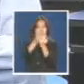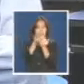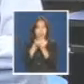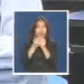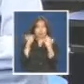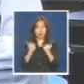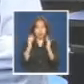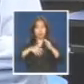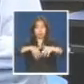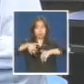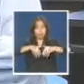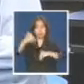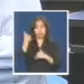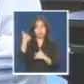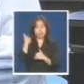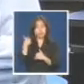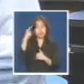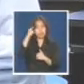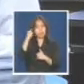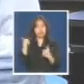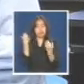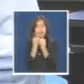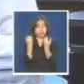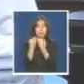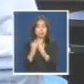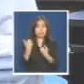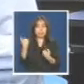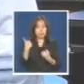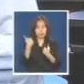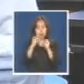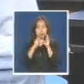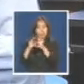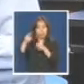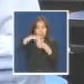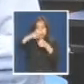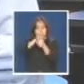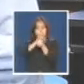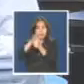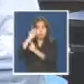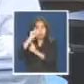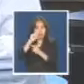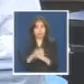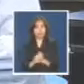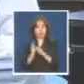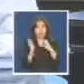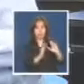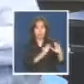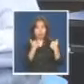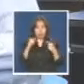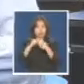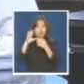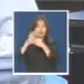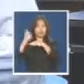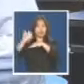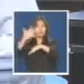พี่น้องประชาชนนั้นก็ยังได้รับผลกระทบนะครับแล้วเราก็จะมีการดูแลอย่างต่อเนื่องต่อไปครับสำหรับในเรื่องของการเมืองนะครับ